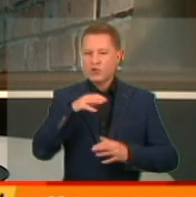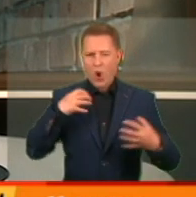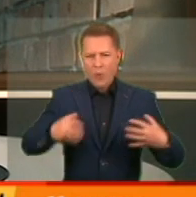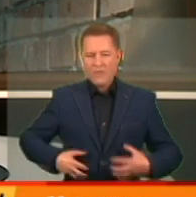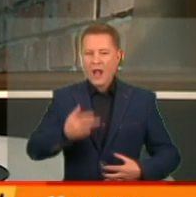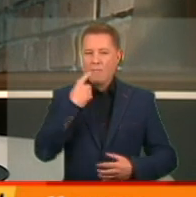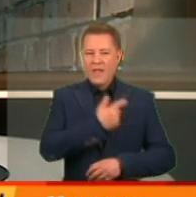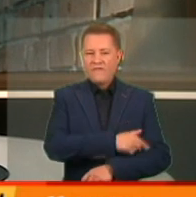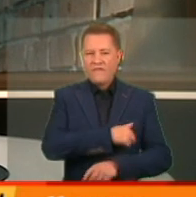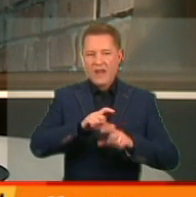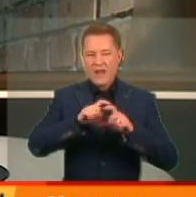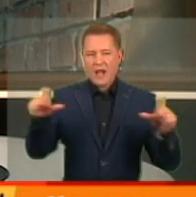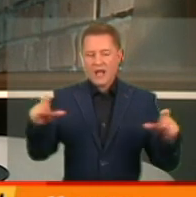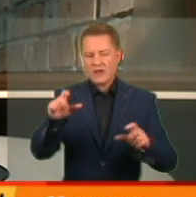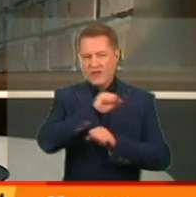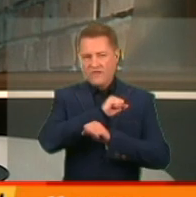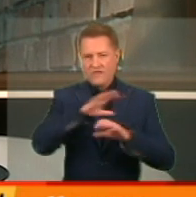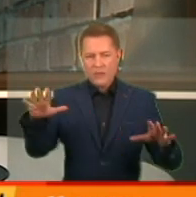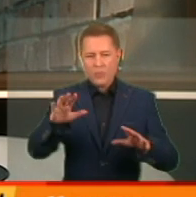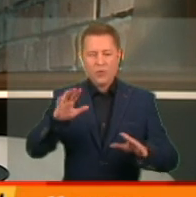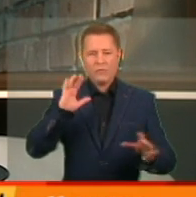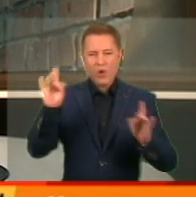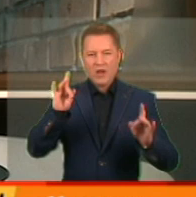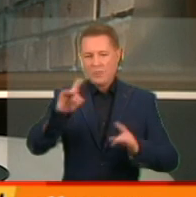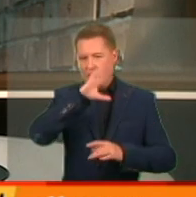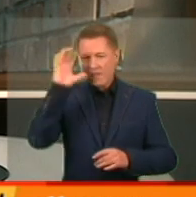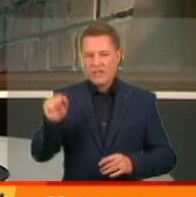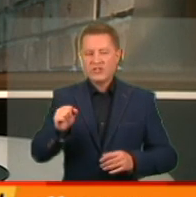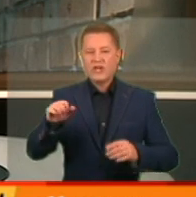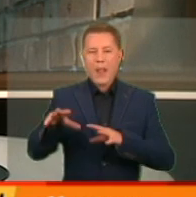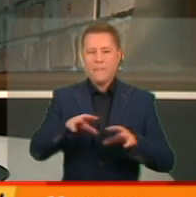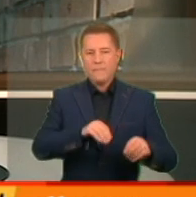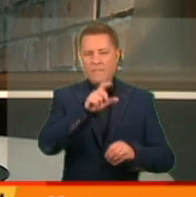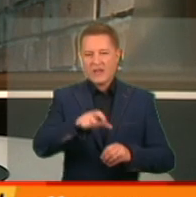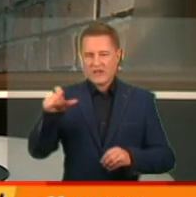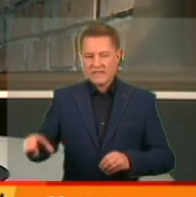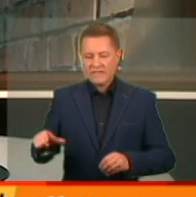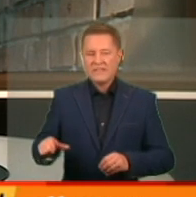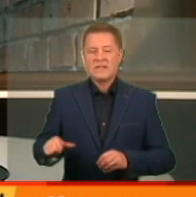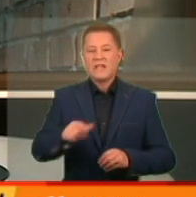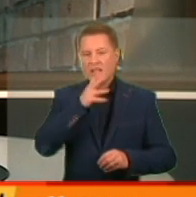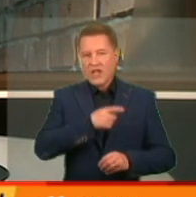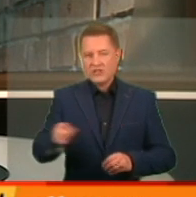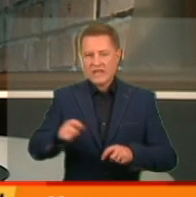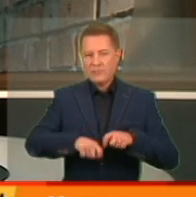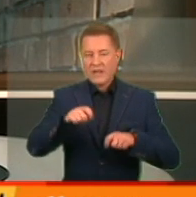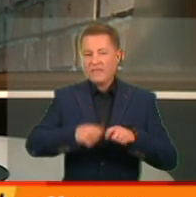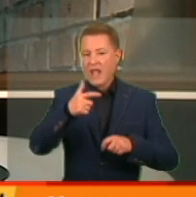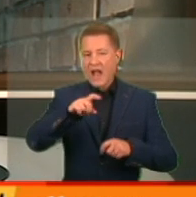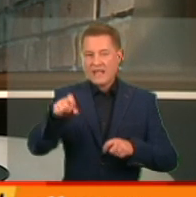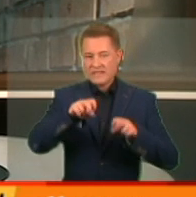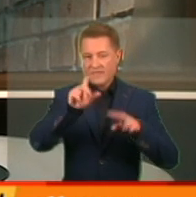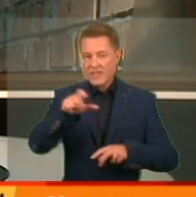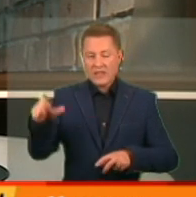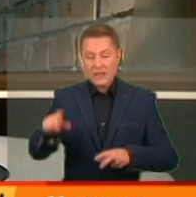лікарні. Вибух прогримів уночі. Наразі мешканців будинку відселили на час перевірки. Газівники і досі не можуть